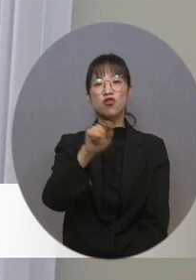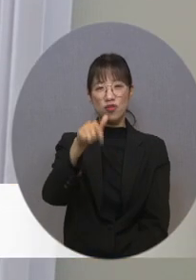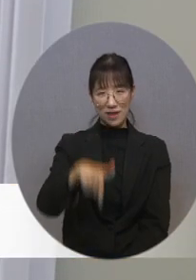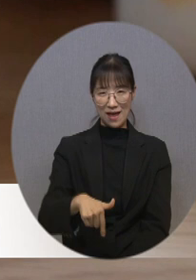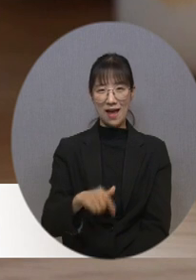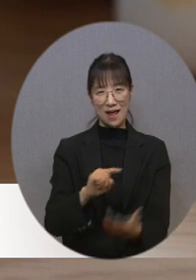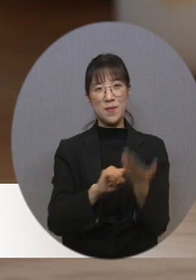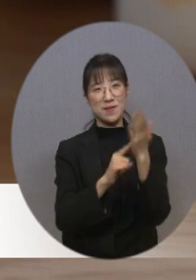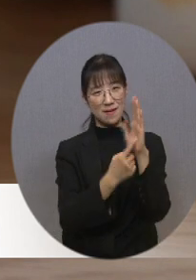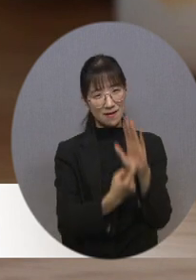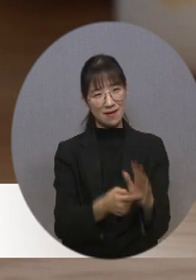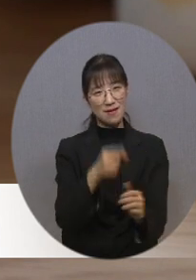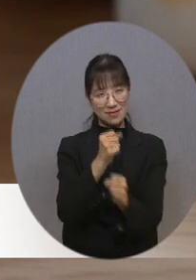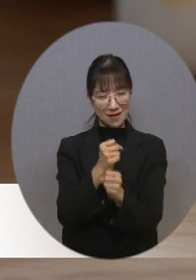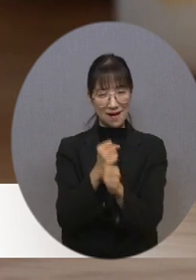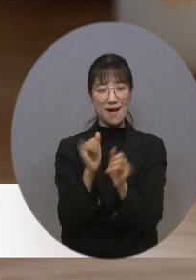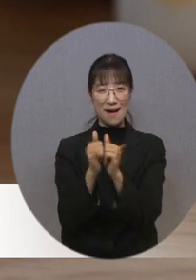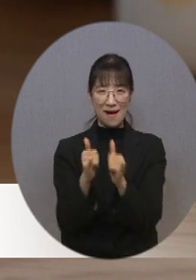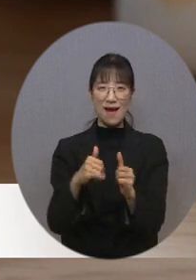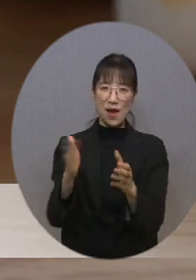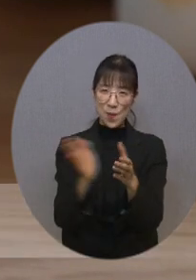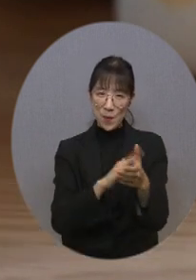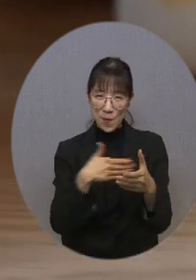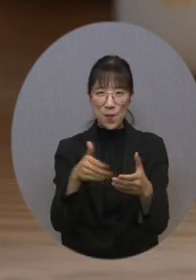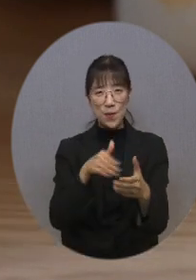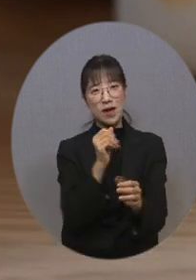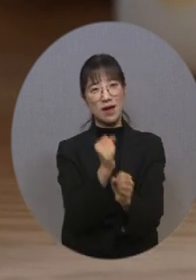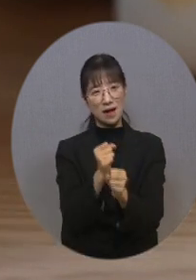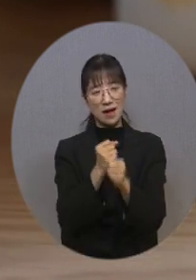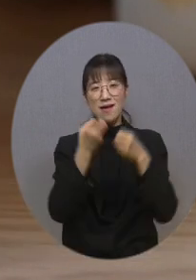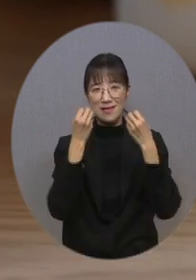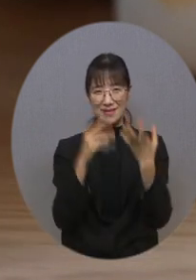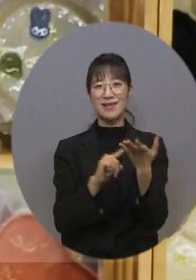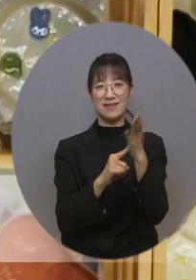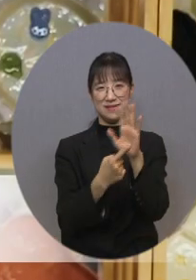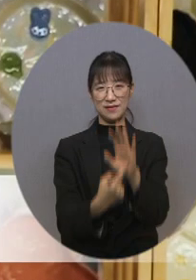작품들은 작가의 손길을 거쳐 새롭게 탄생됩니다.